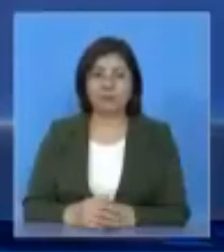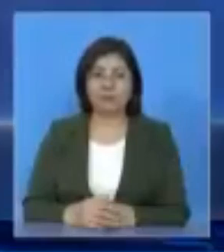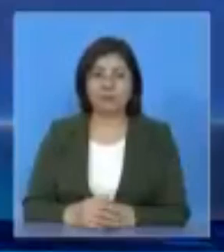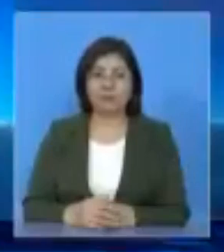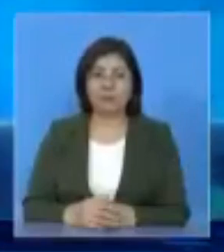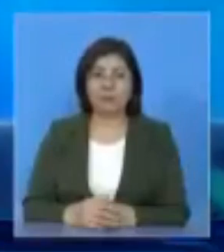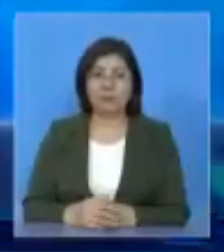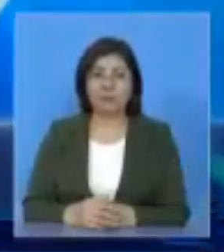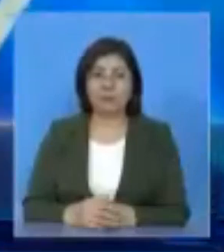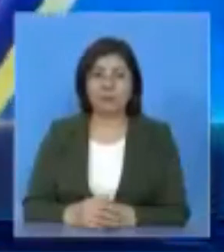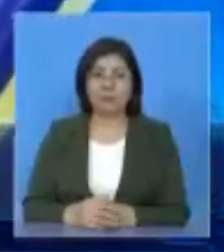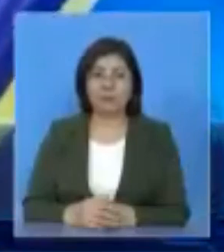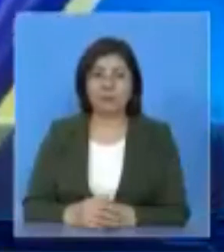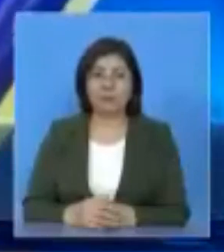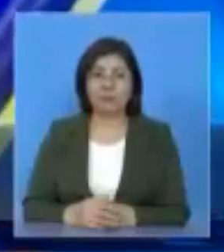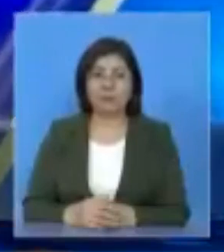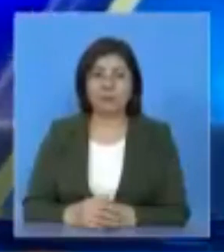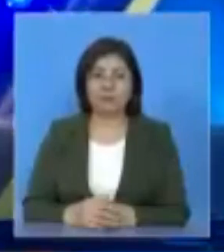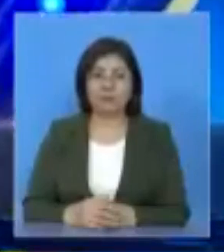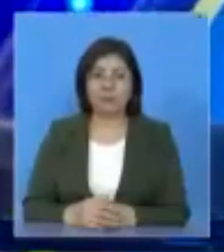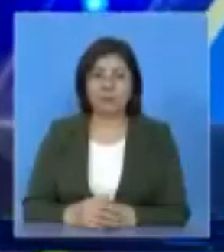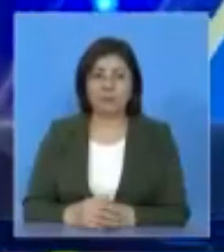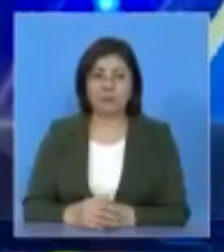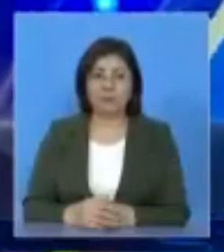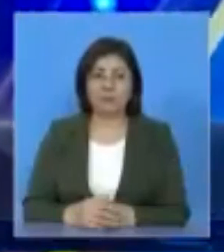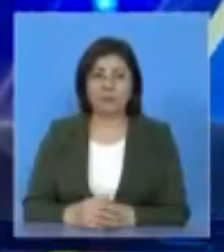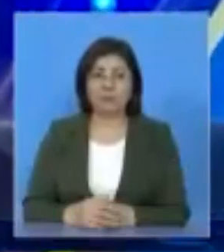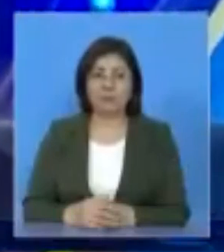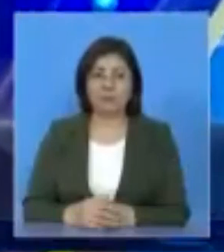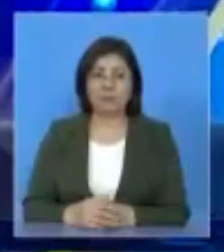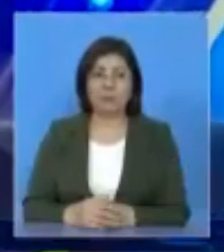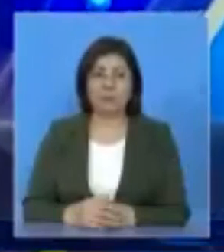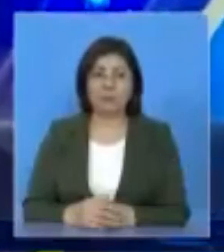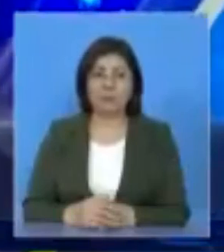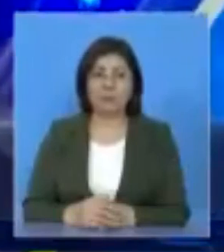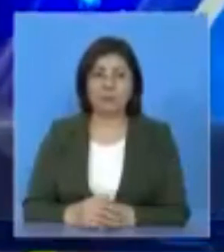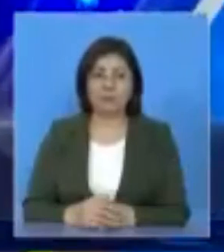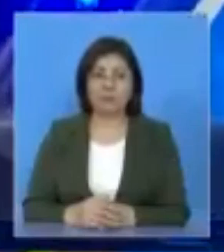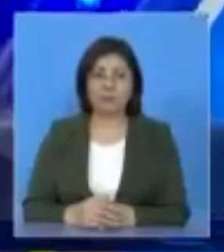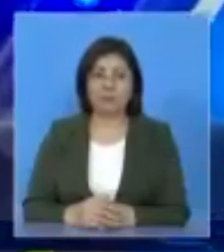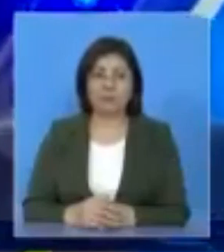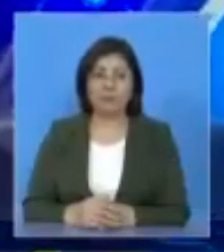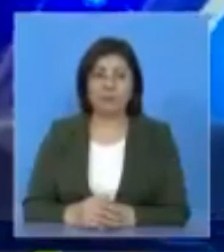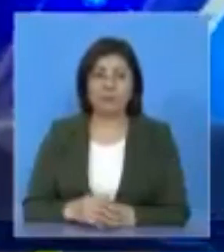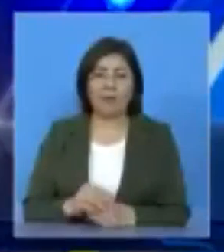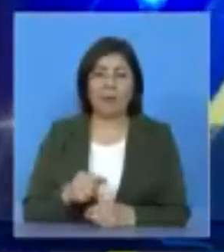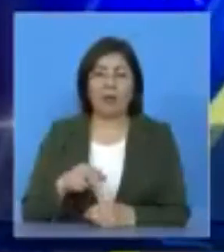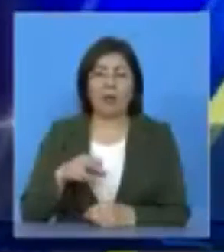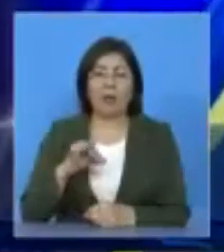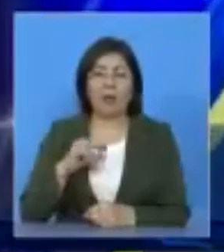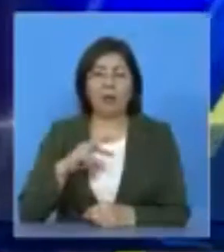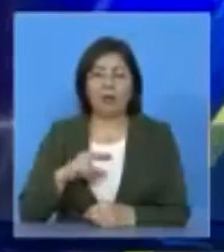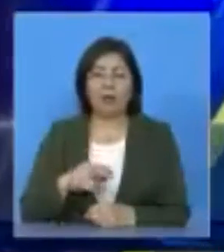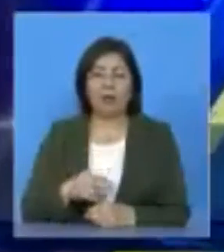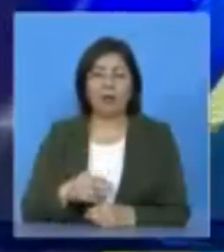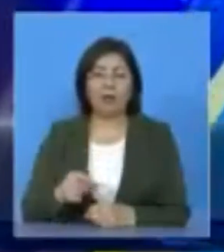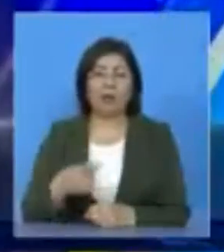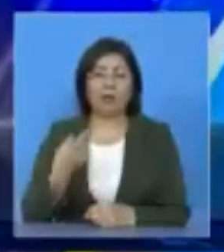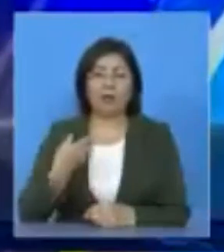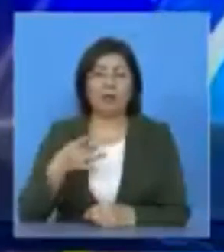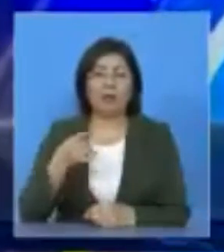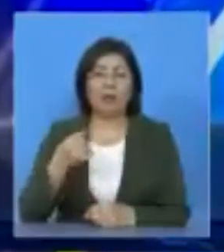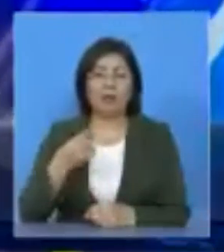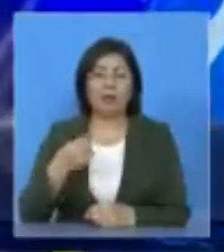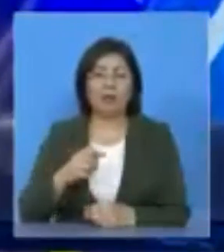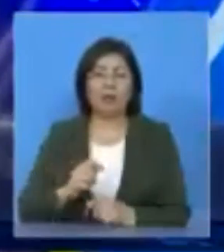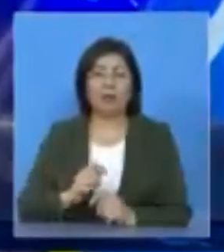Бұйырса, алда болатын концертте Адель Күрмішті қазақтың қалығанын жекеттегенде әдемелеп тұрмай